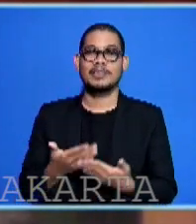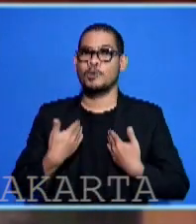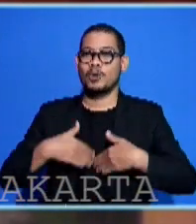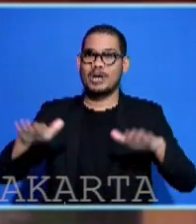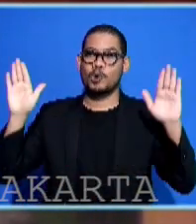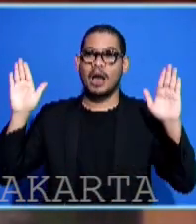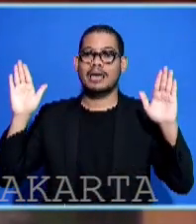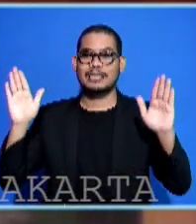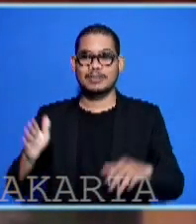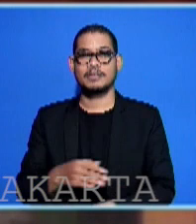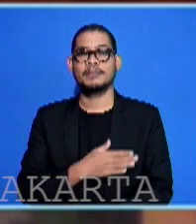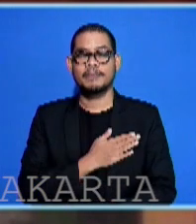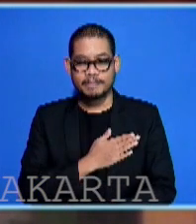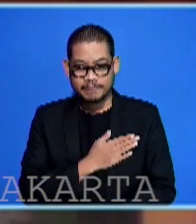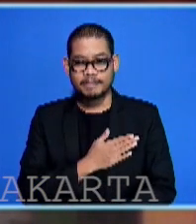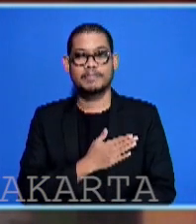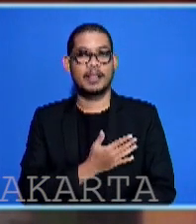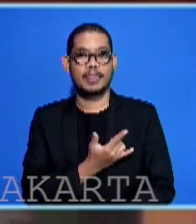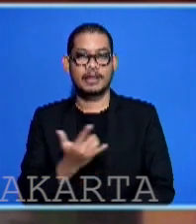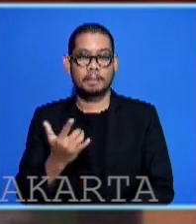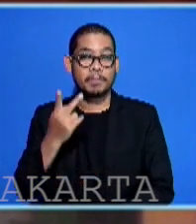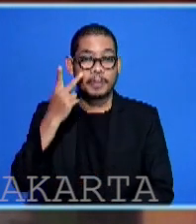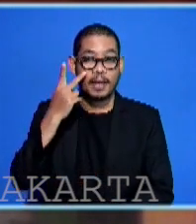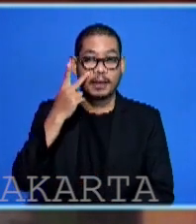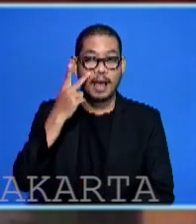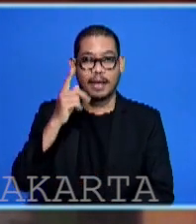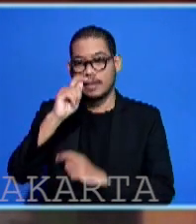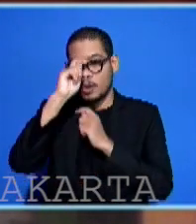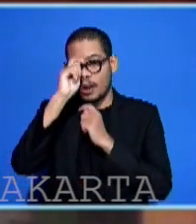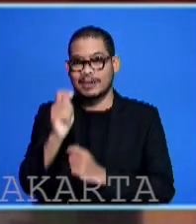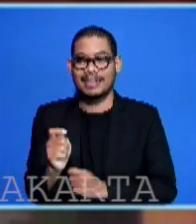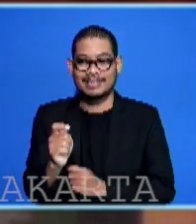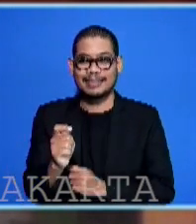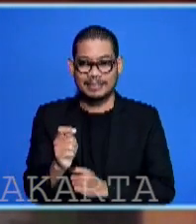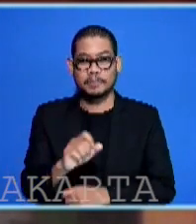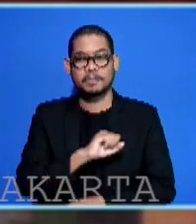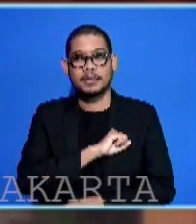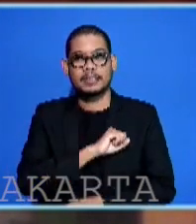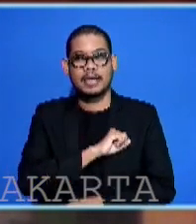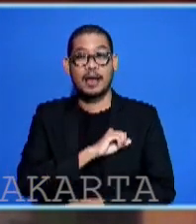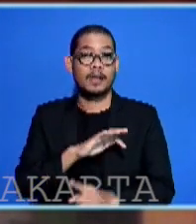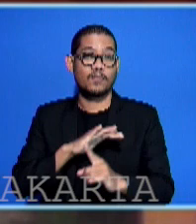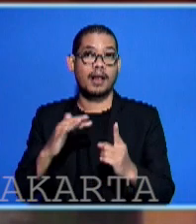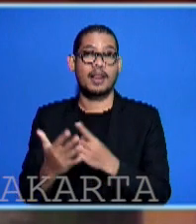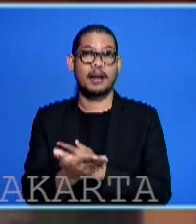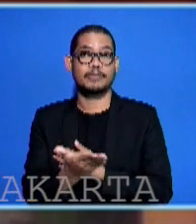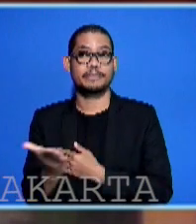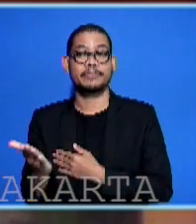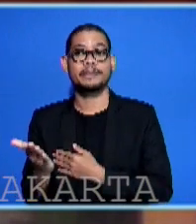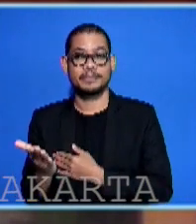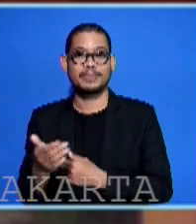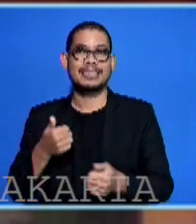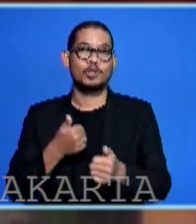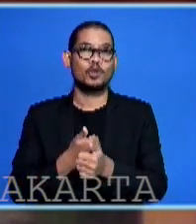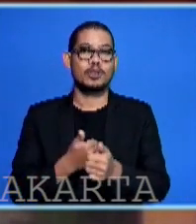bermartabat serta tetap menjaga toleransi seluruh elemen bangsa warga masyarakat diharapkan ikut mensukseskan pemilu dengan cara